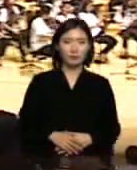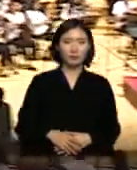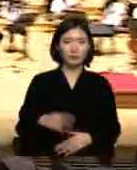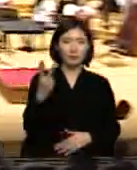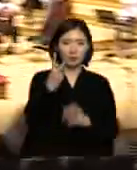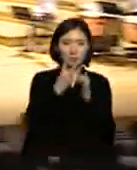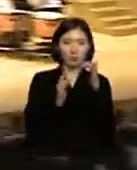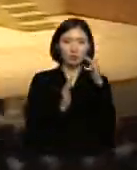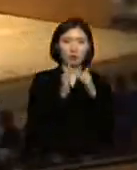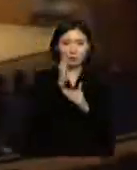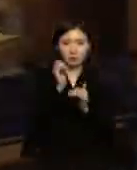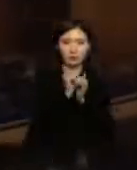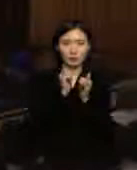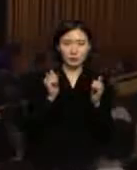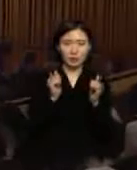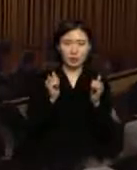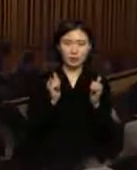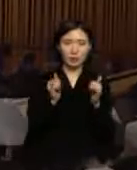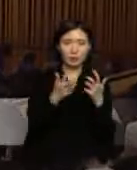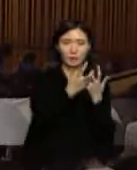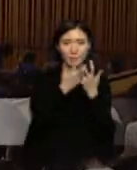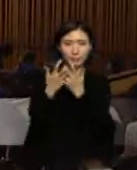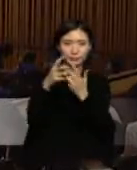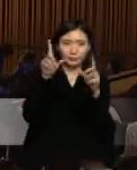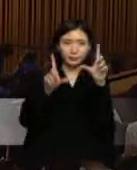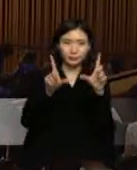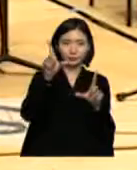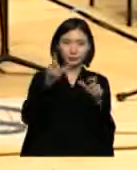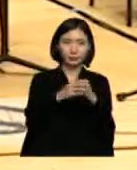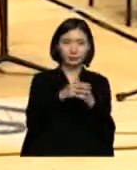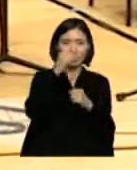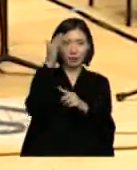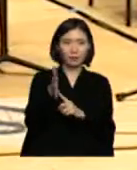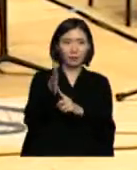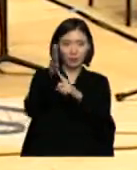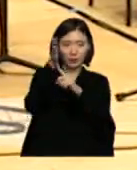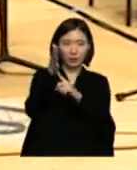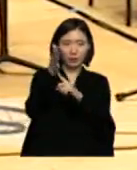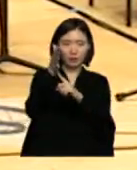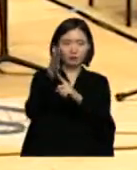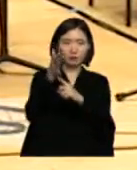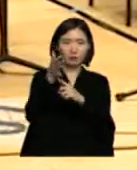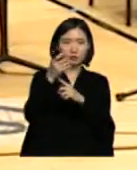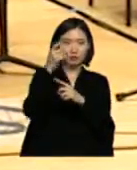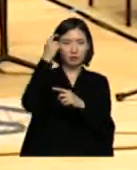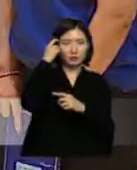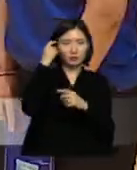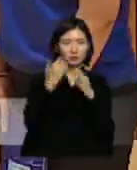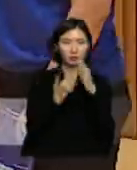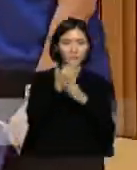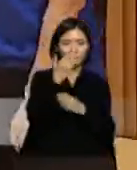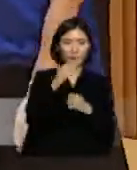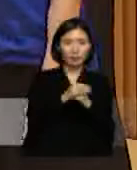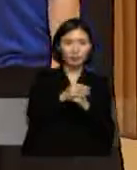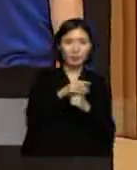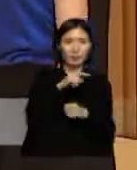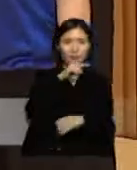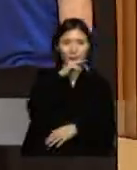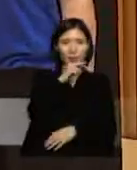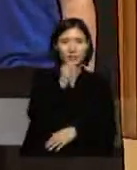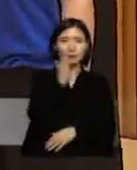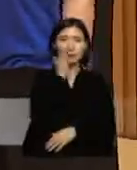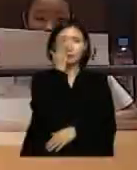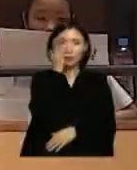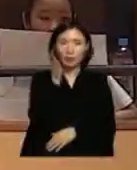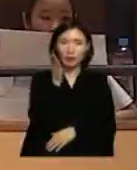2천 명이 넘는 인원이 홀을 가득 메웠습니다. 태극기를 연상케 하는 흰색과 빨간색 그리고 파란색 티셔츠를 갖춰